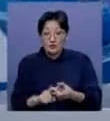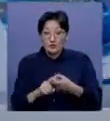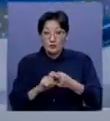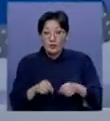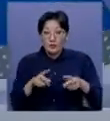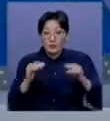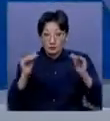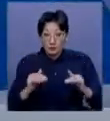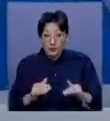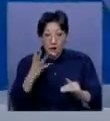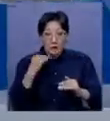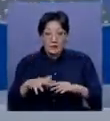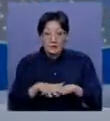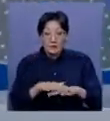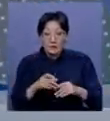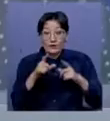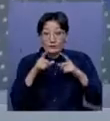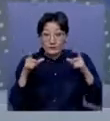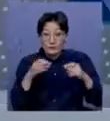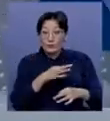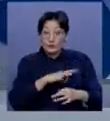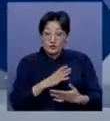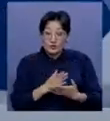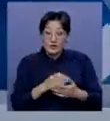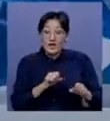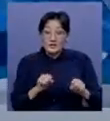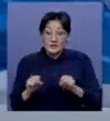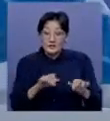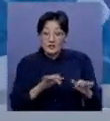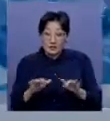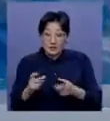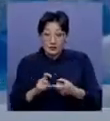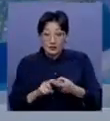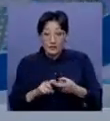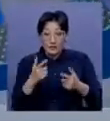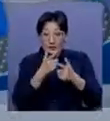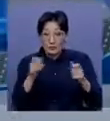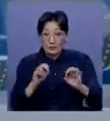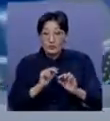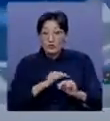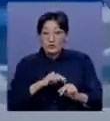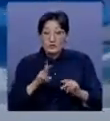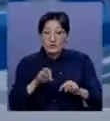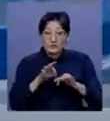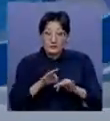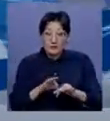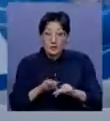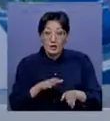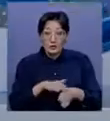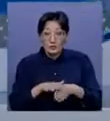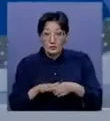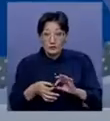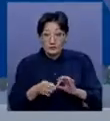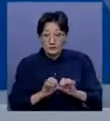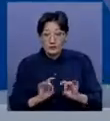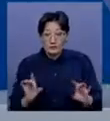төмен. Алматылықтар қаншалықты бетперде тағып жүр. Және сақтық шаралары жайында ақпараттандыру жұмыстары қалай жүріп жатыр. Толығырақ әріптесім